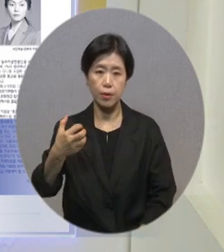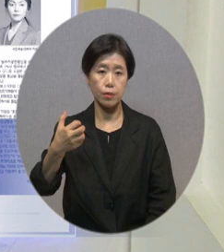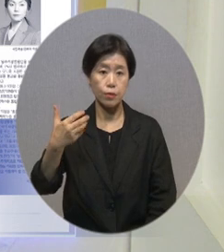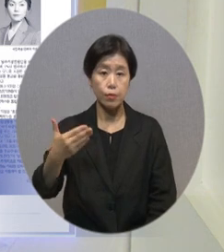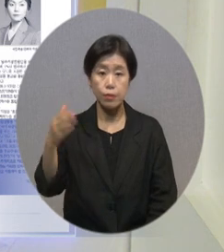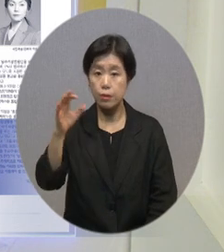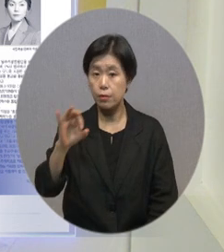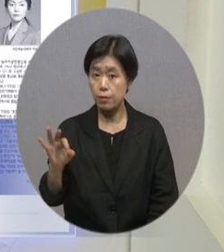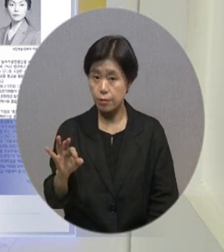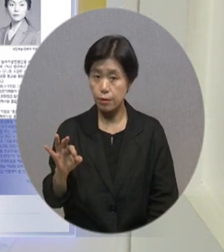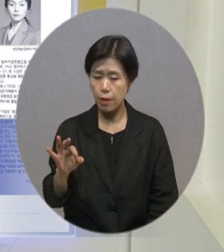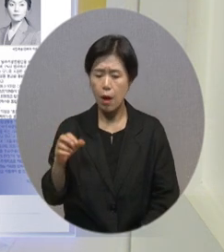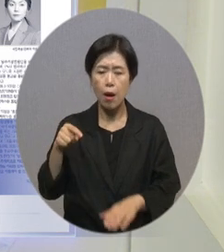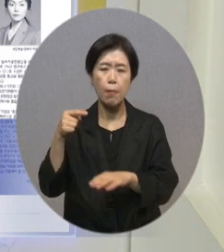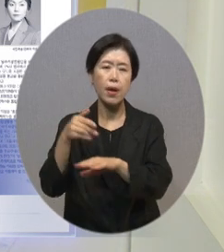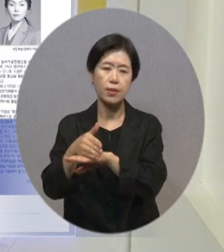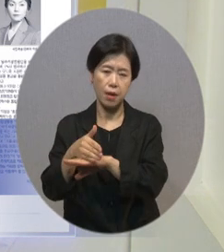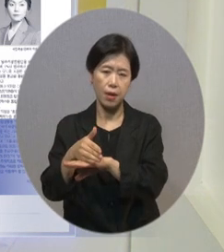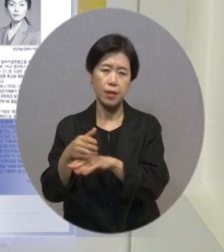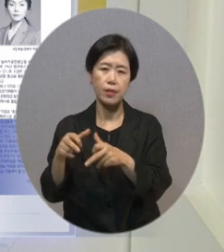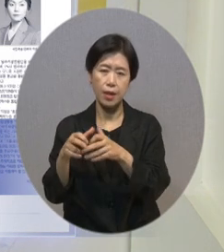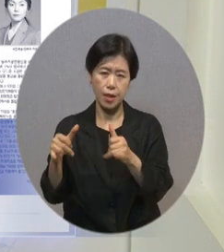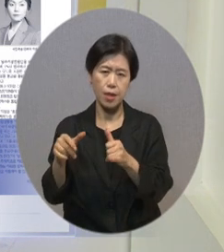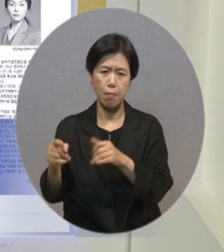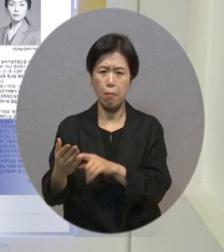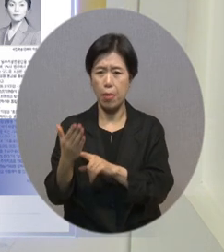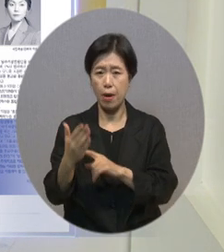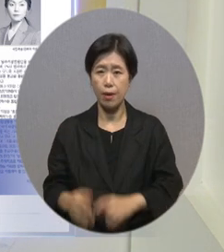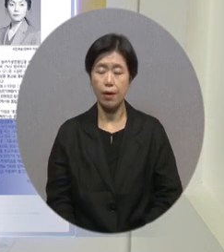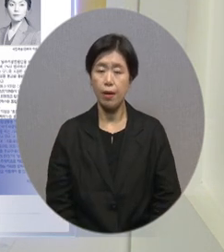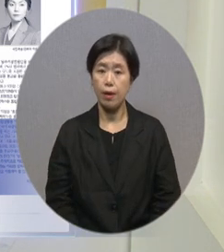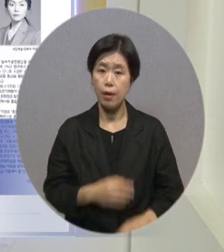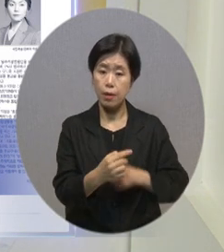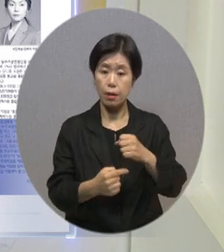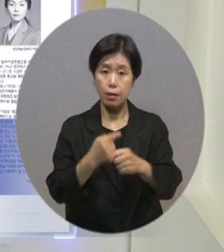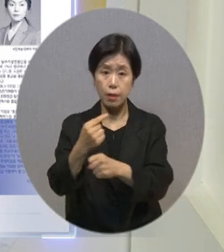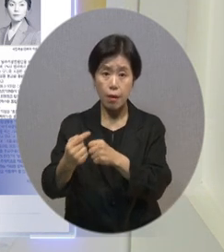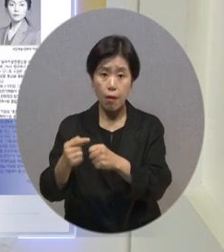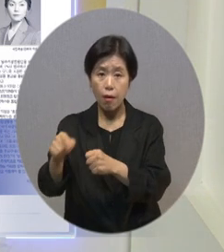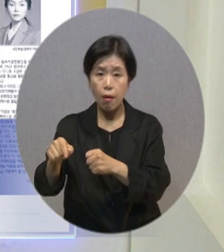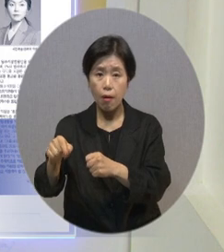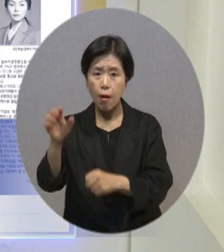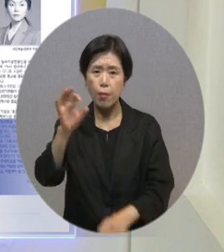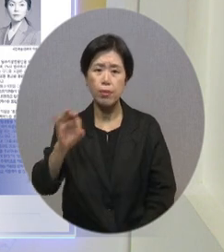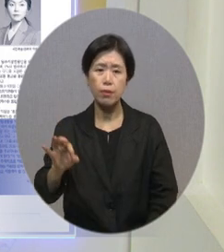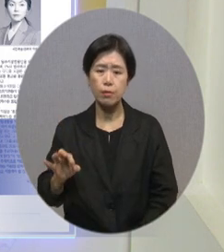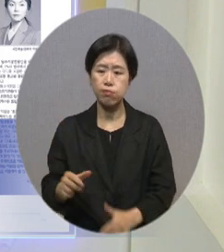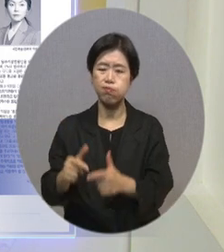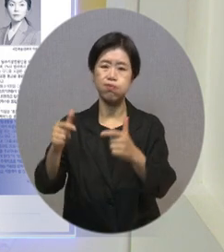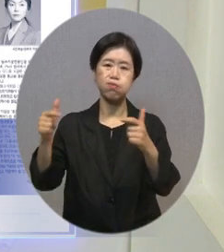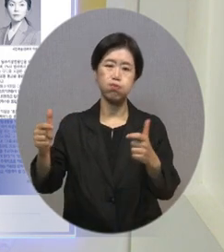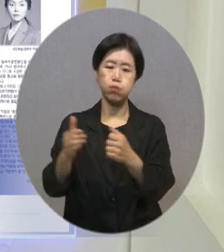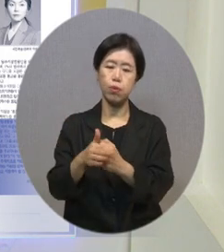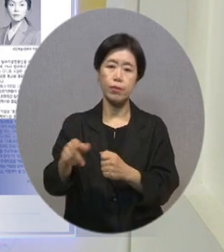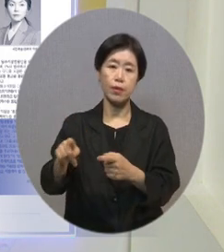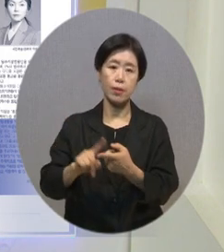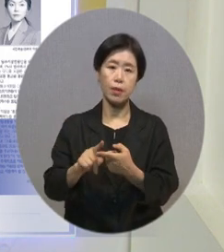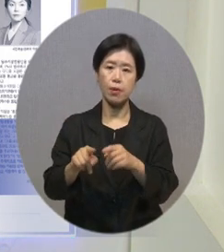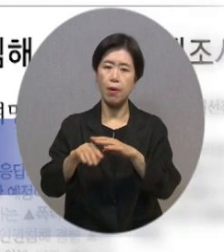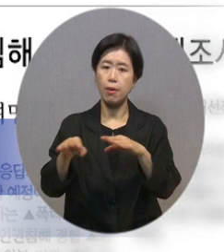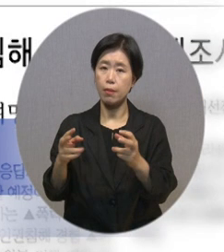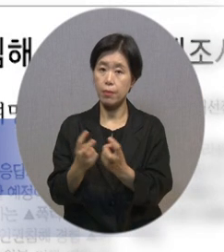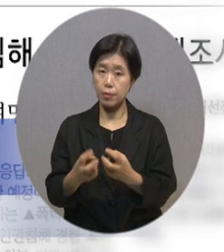89% 발달 장애인으로 나타난 가운데 매해 그 비율이 늘고 있어 대책 마련이 요구되고